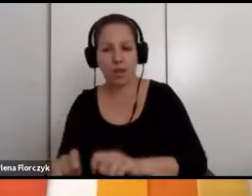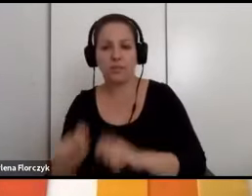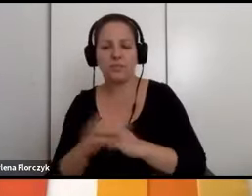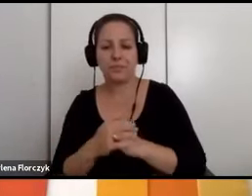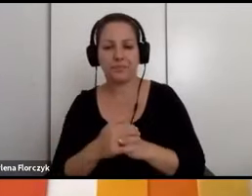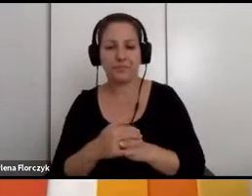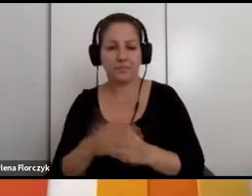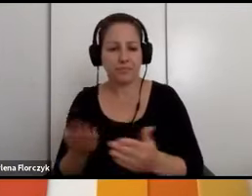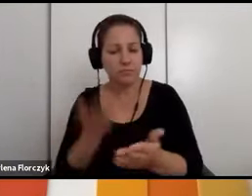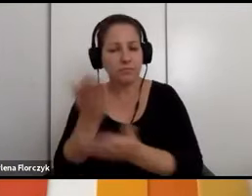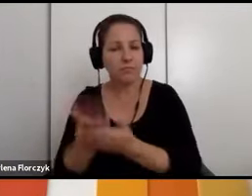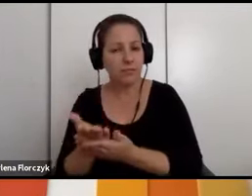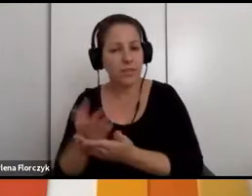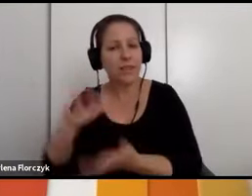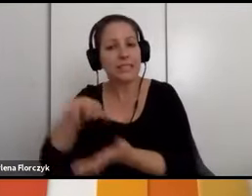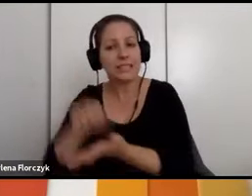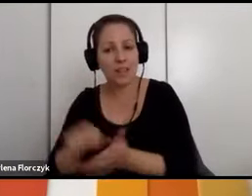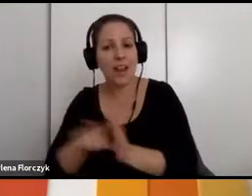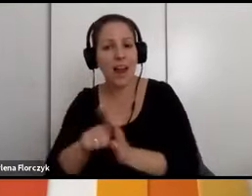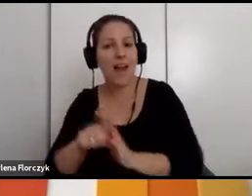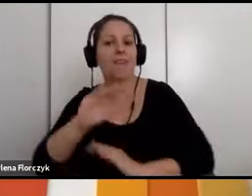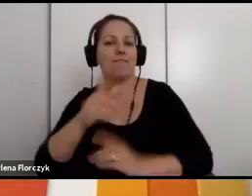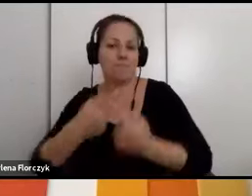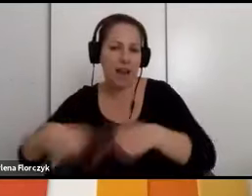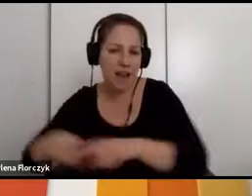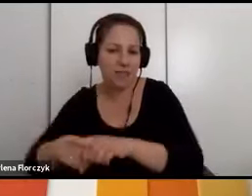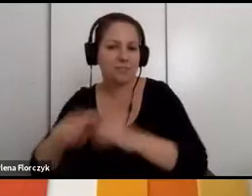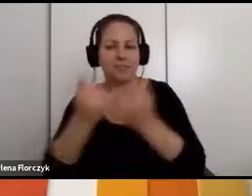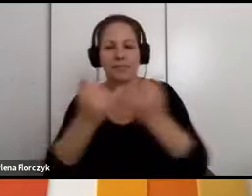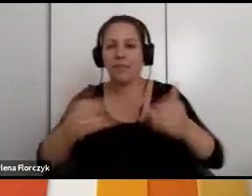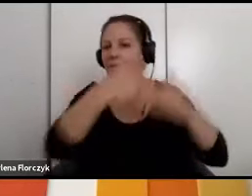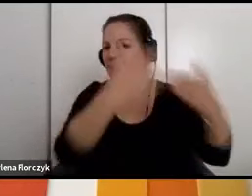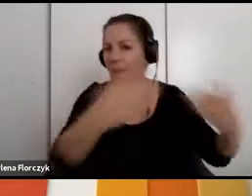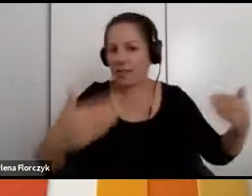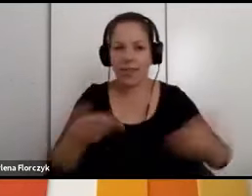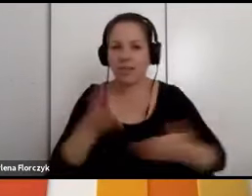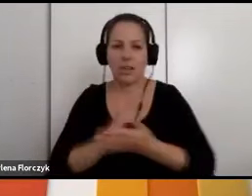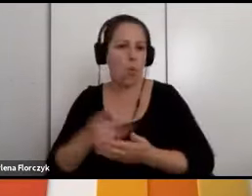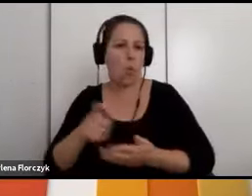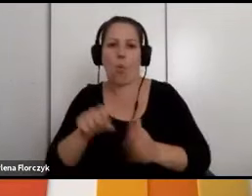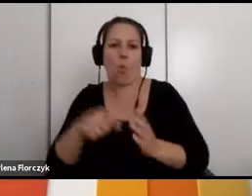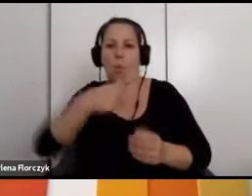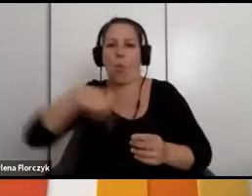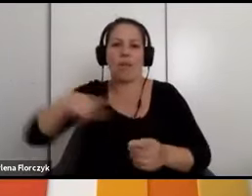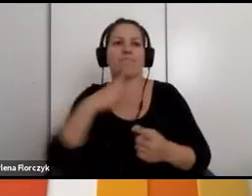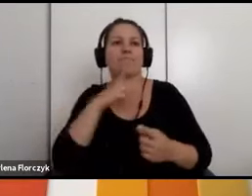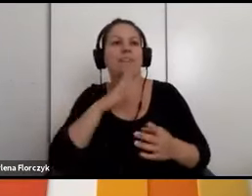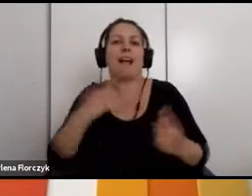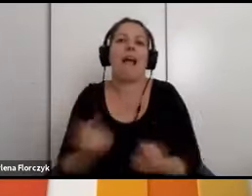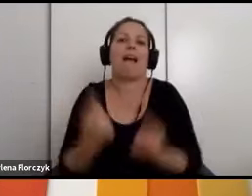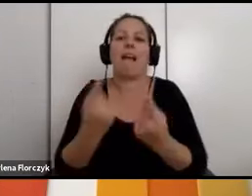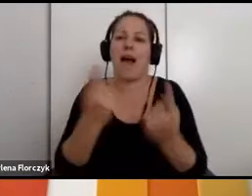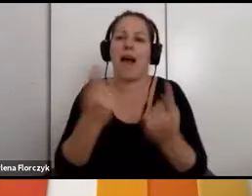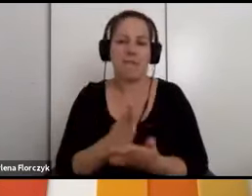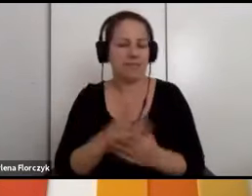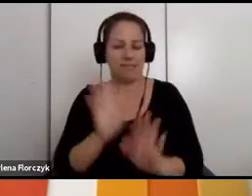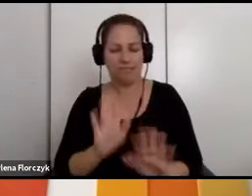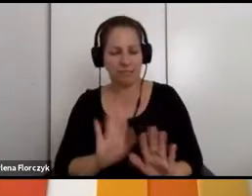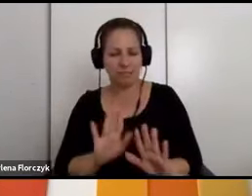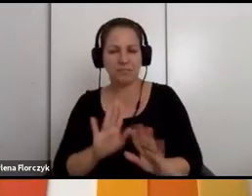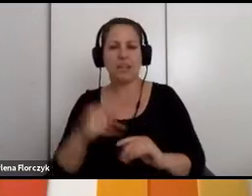z oferty zajęć dla klasy w różnych teatrach, to nie tylko u nas, to nie jest absolutnie reklama, tylko no,